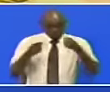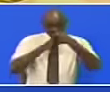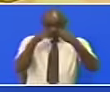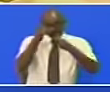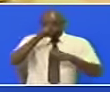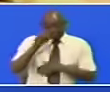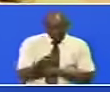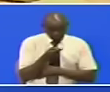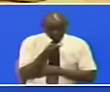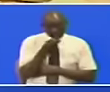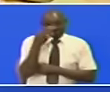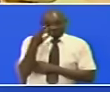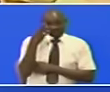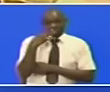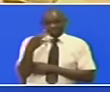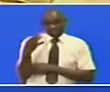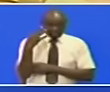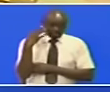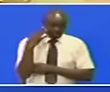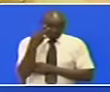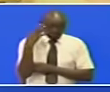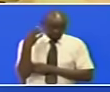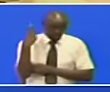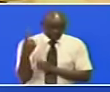65,000 ambao ni zaidi pia ikiwa ni